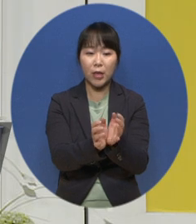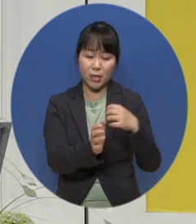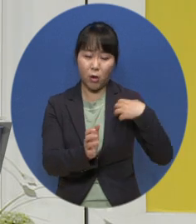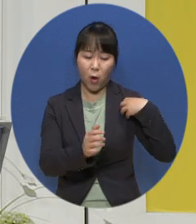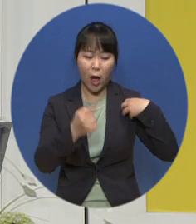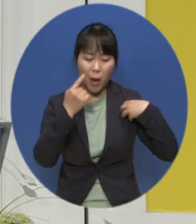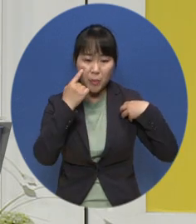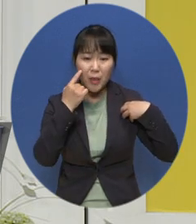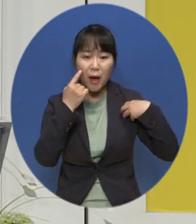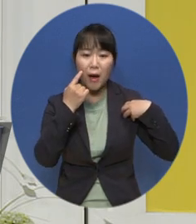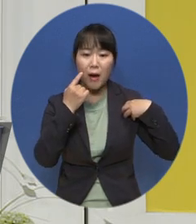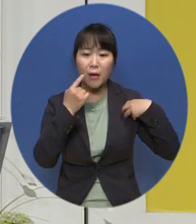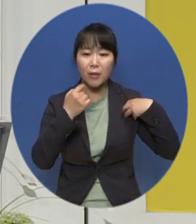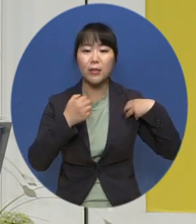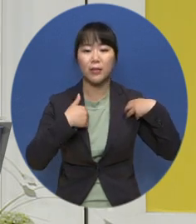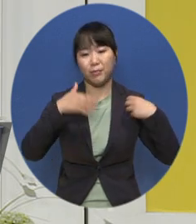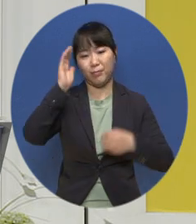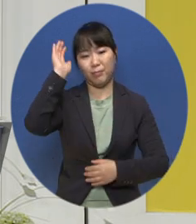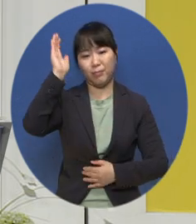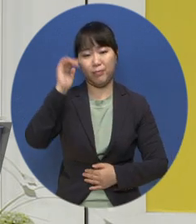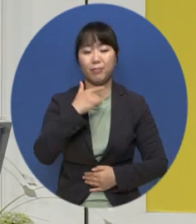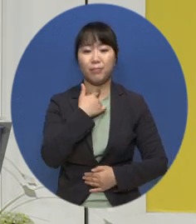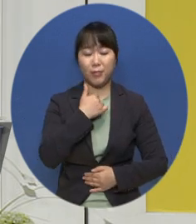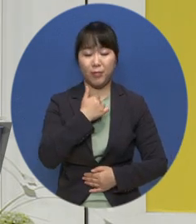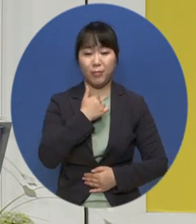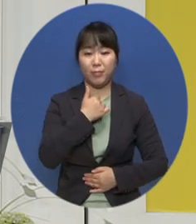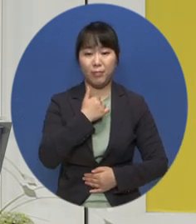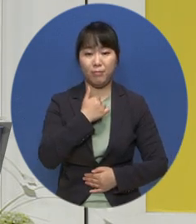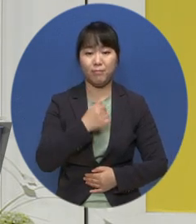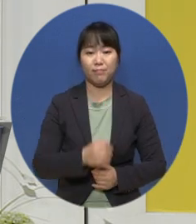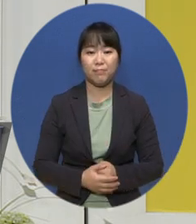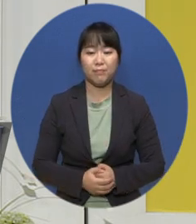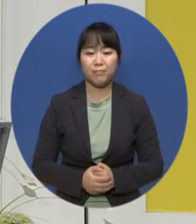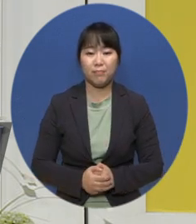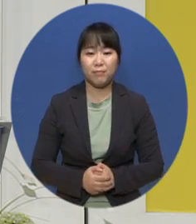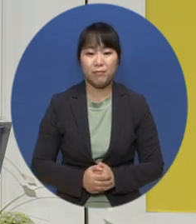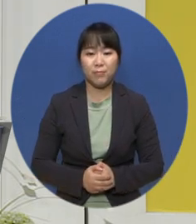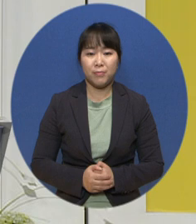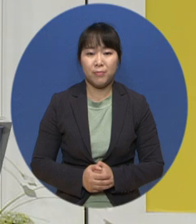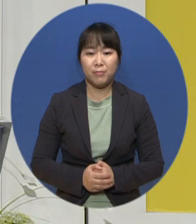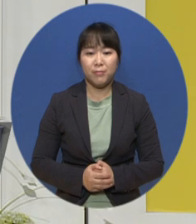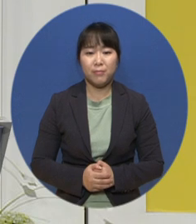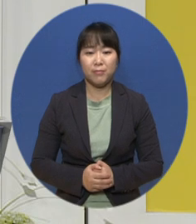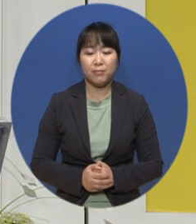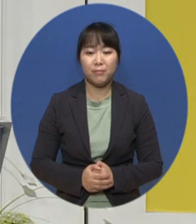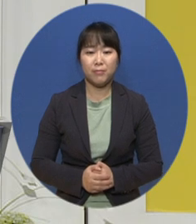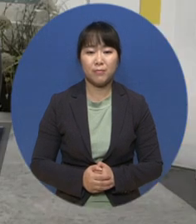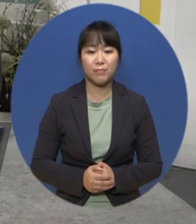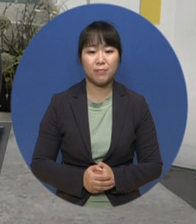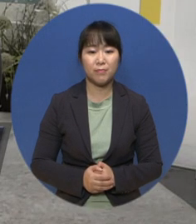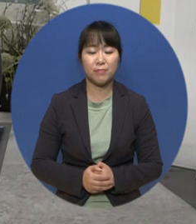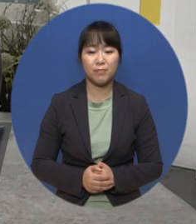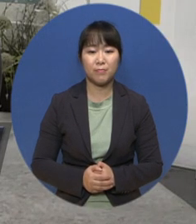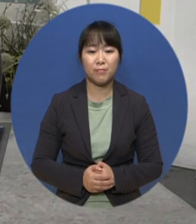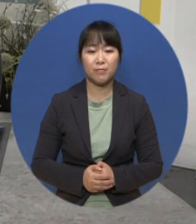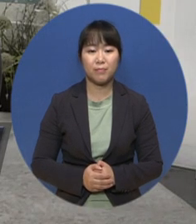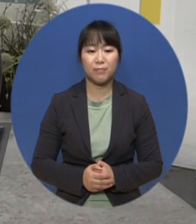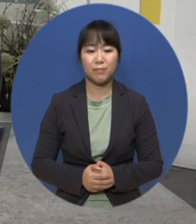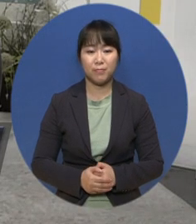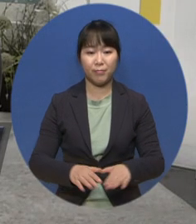보겠다 이렇게 수락 연설을 수락을 한 바가 있습니다 예 현재 그